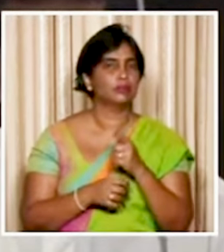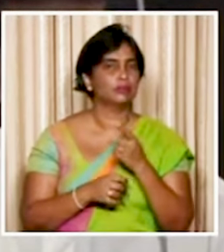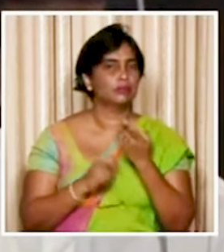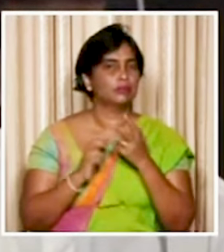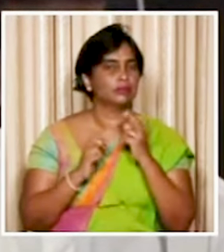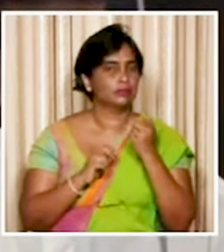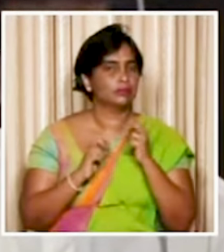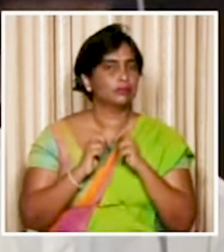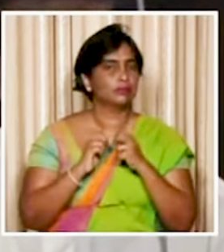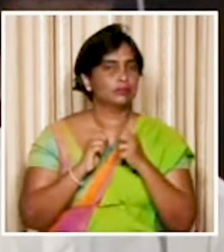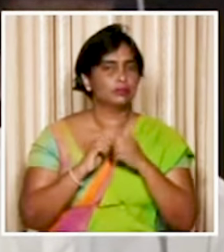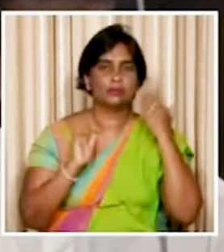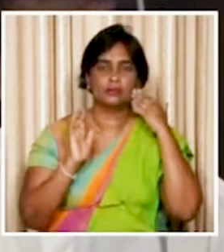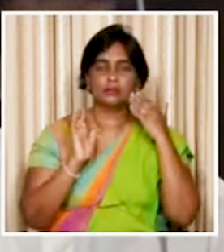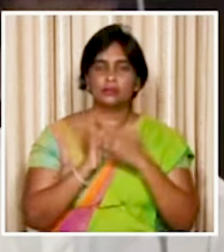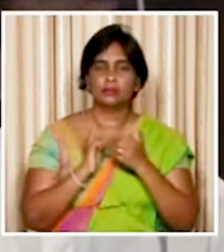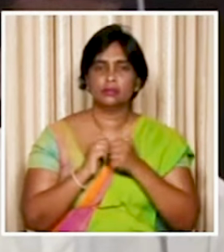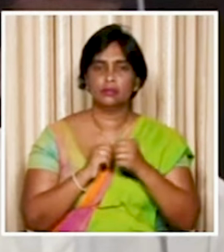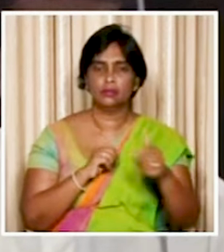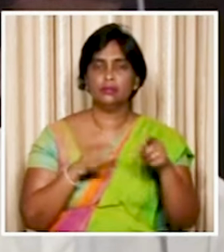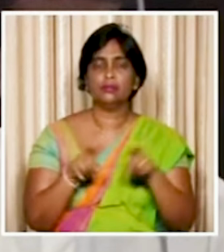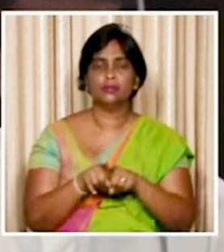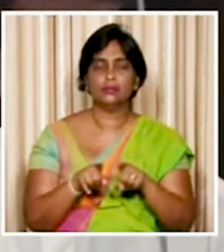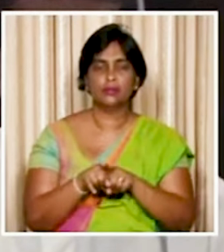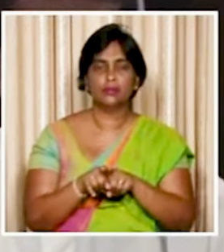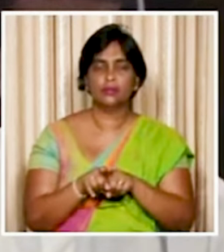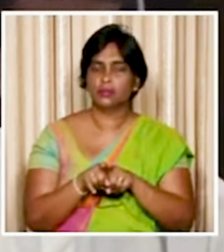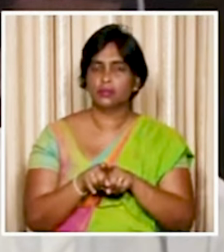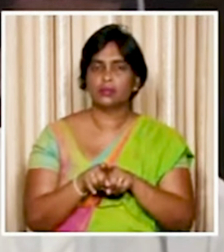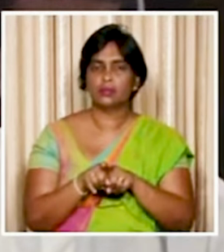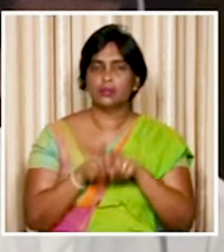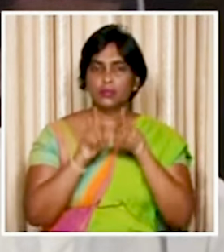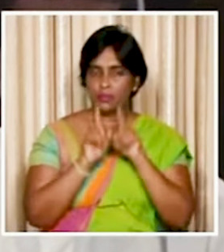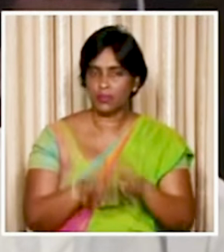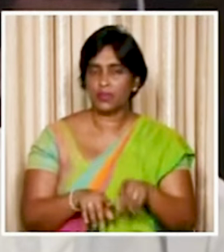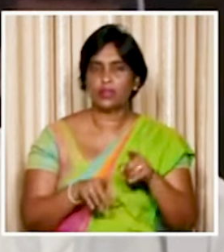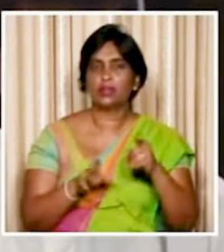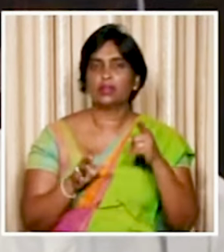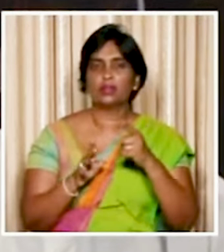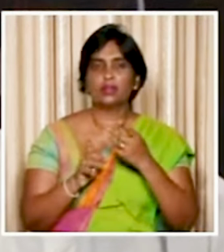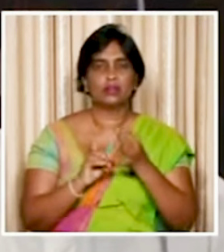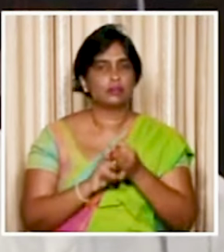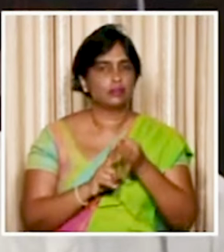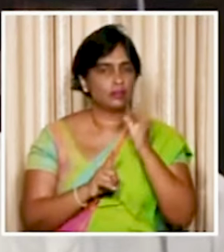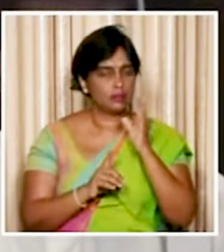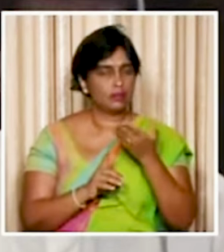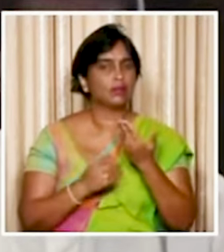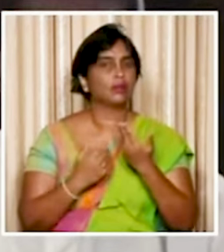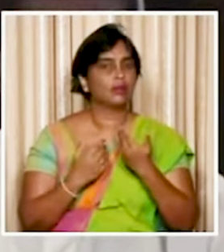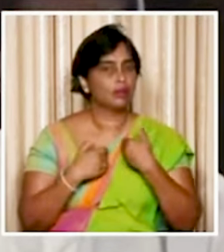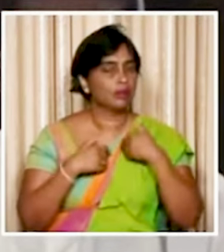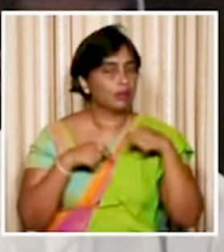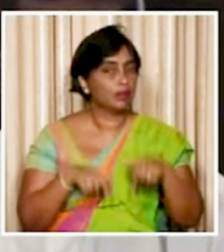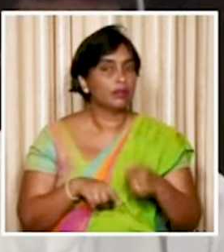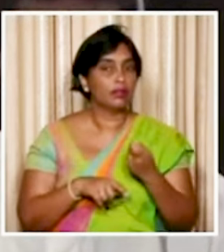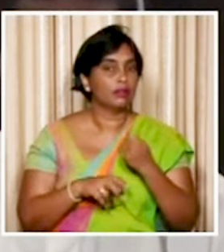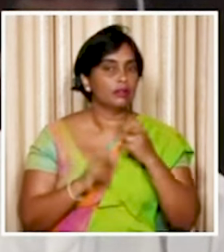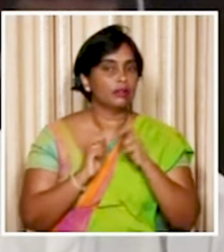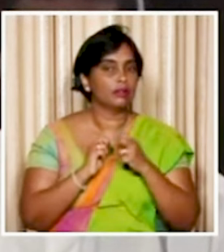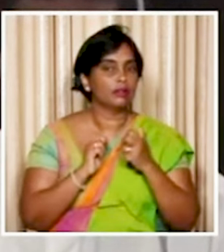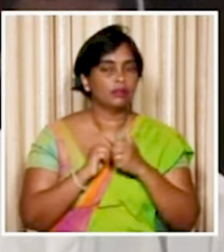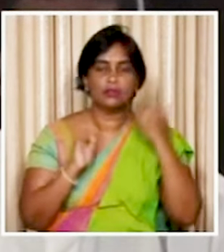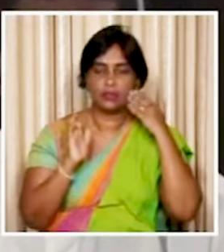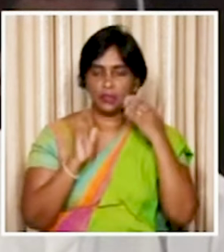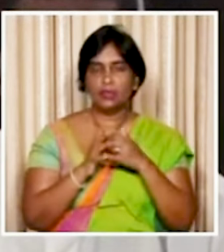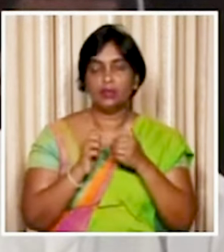ஏற்றுக்கொள்கிறேன். ஆனால் ஏன் இந்த பொருளாதார நெருக்கடி ஏற்பட்டது என்பதை நாட்டு மக்கள்